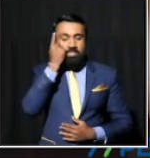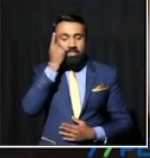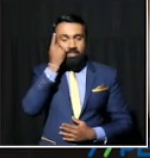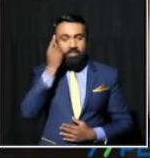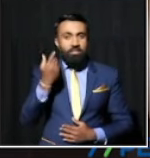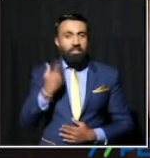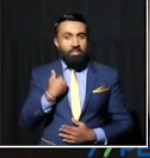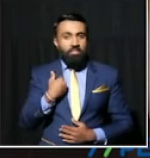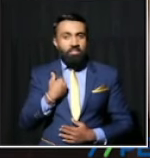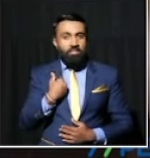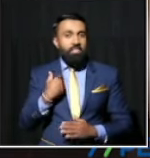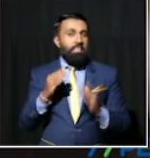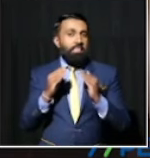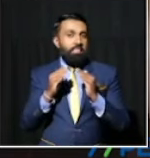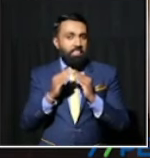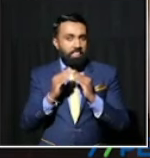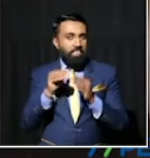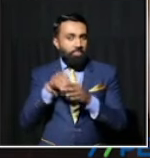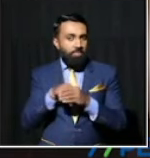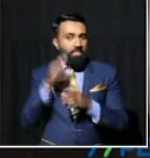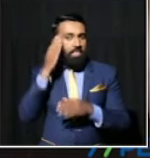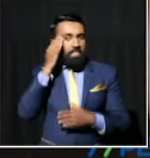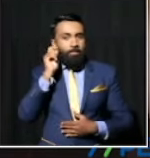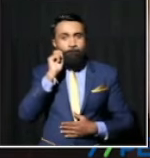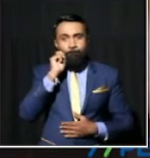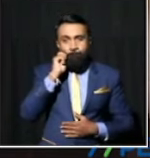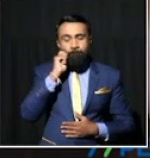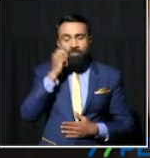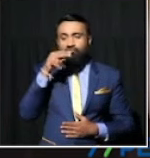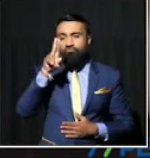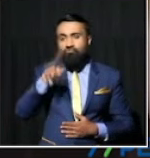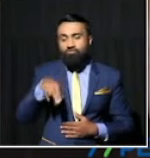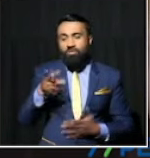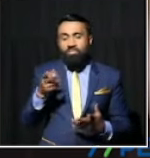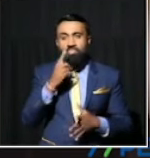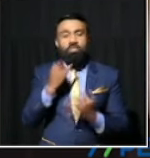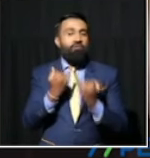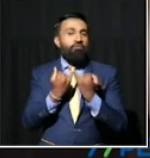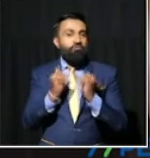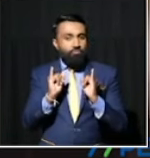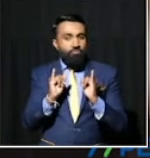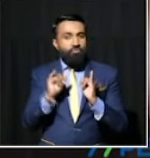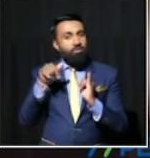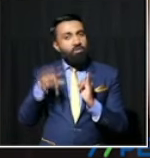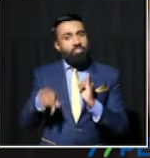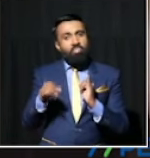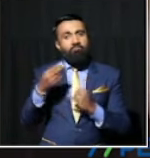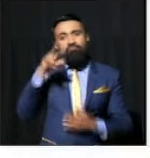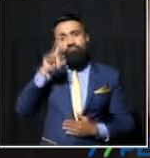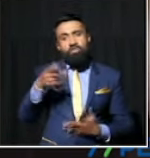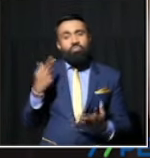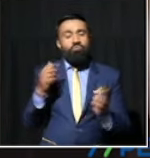ගෙදර ගෑණිටයි මිනිහටයි විශ්වාසයක් නැත්තම් ඩිවෝස් වෙන්න ඕන. හැබැයි අද එහෙම විශ්වාසයක් නැතුව වැඩ කරන්න